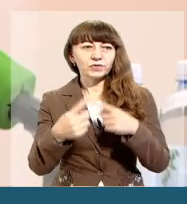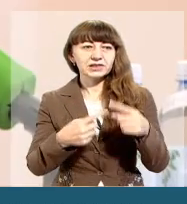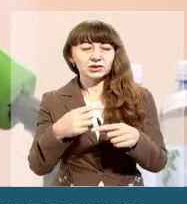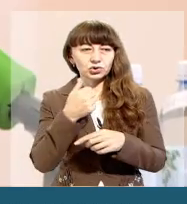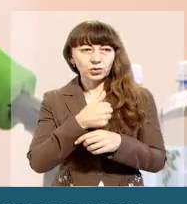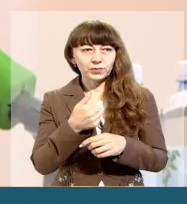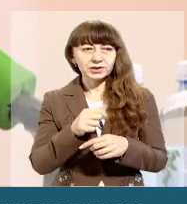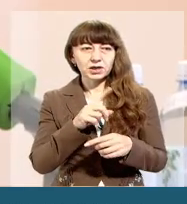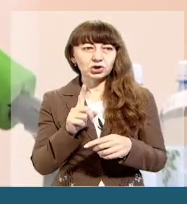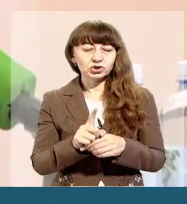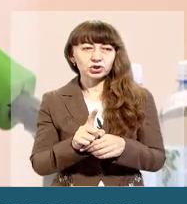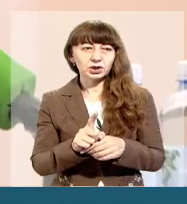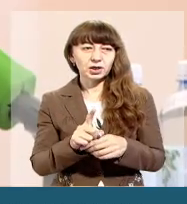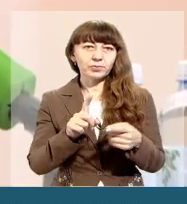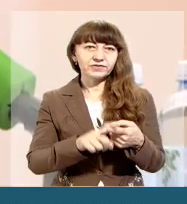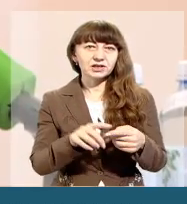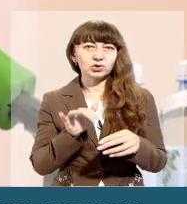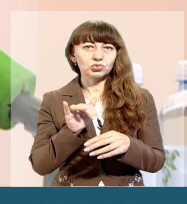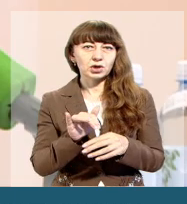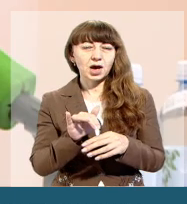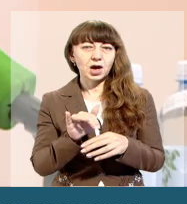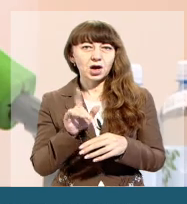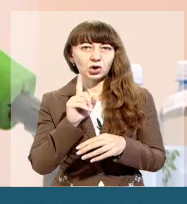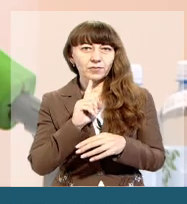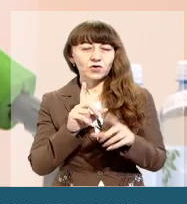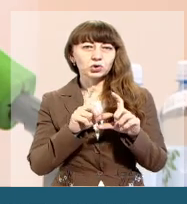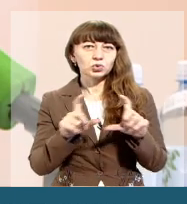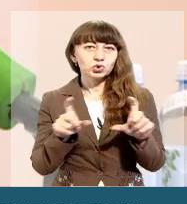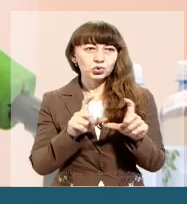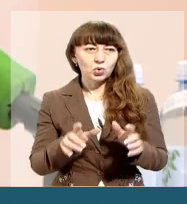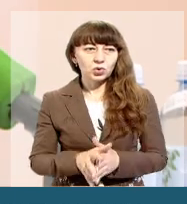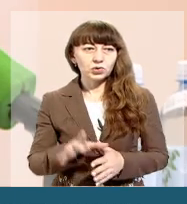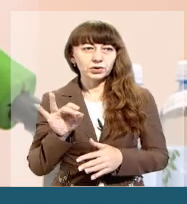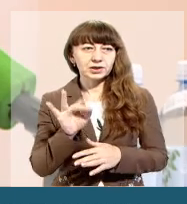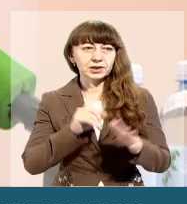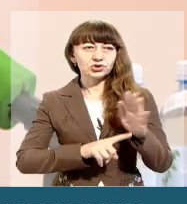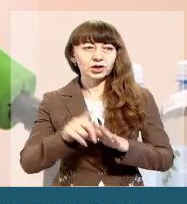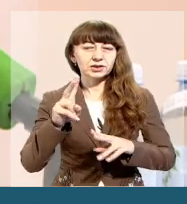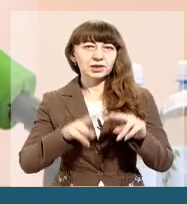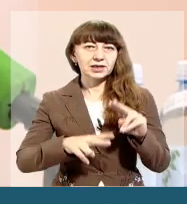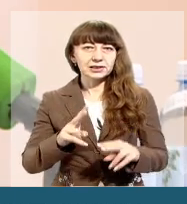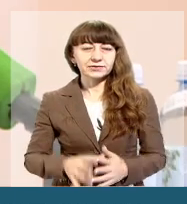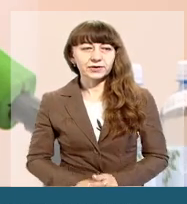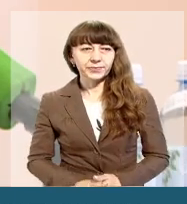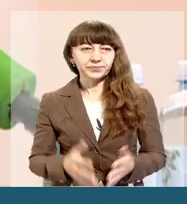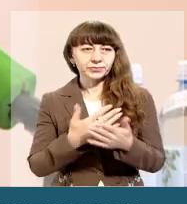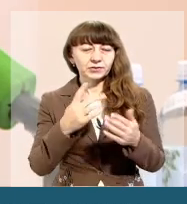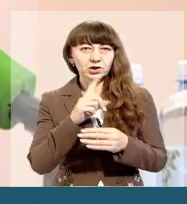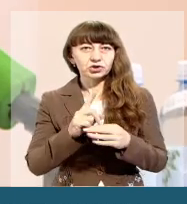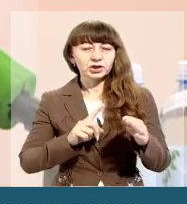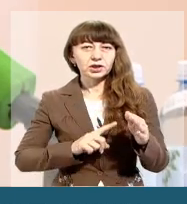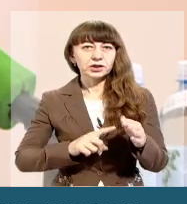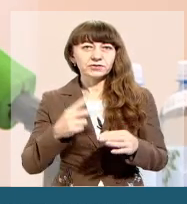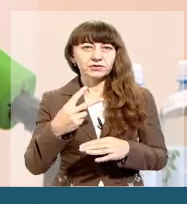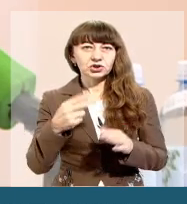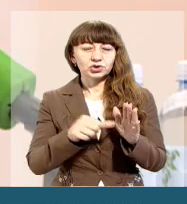мы должны привязать туда школу, желательно комфортную, и начать строиться. Мы должны уже в 2026 году, чтобы